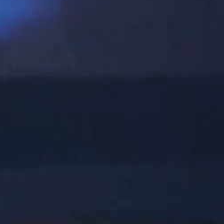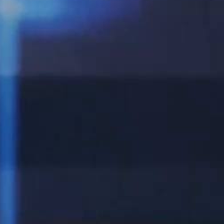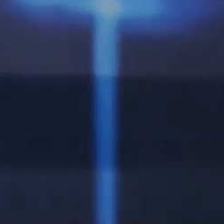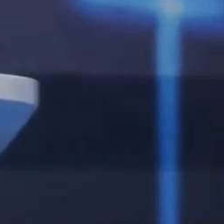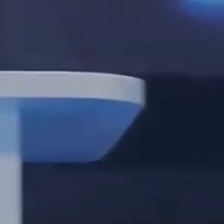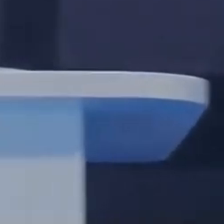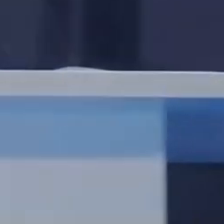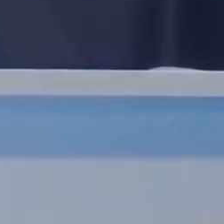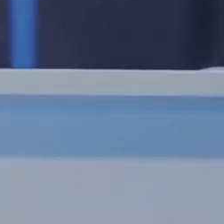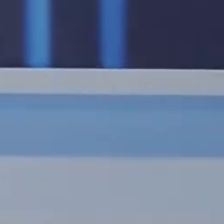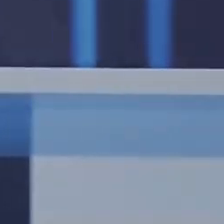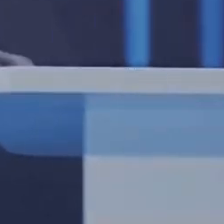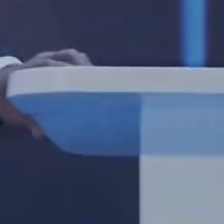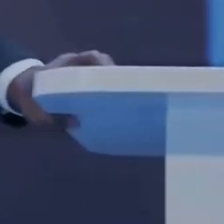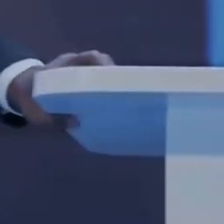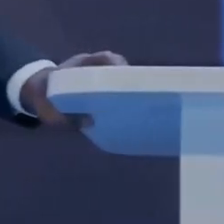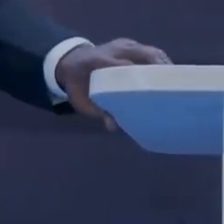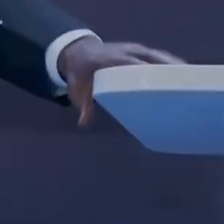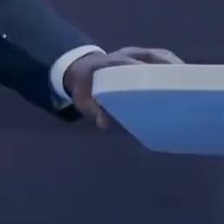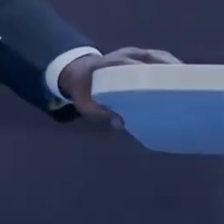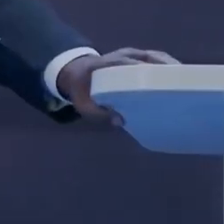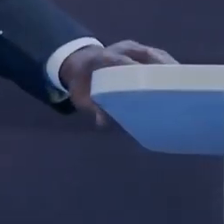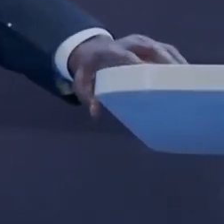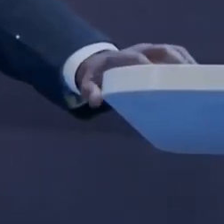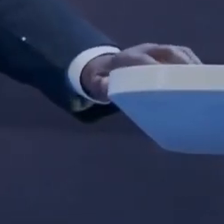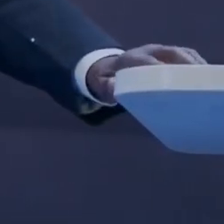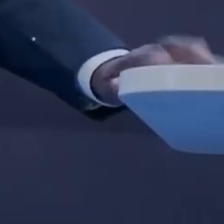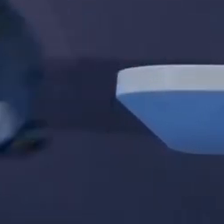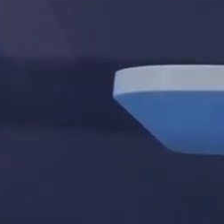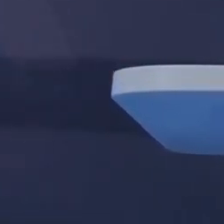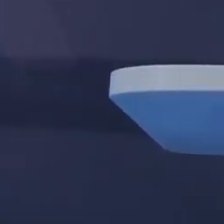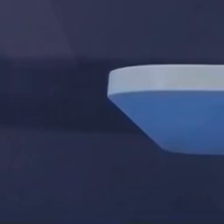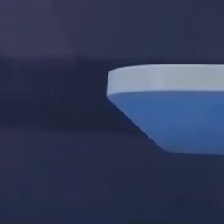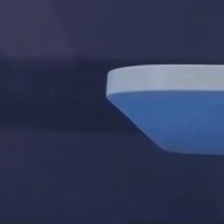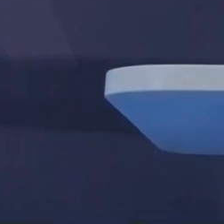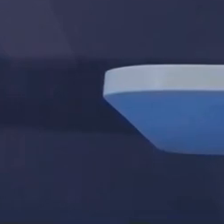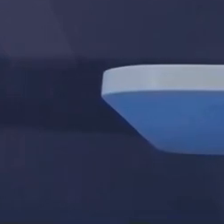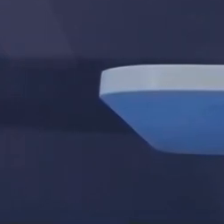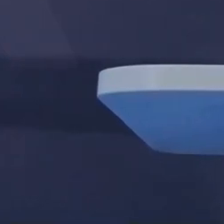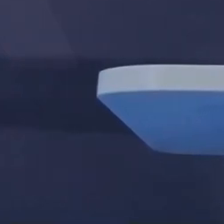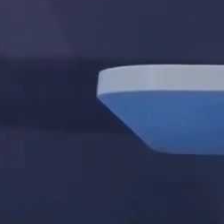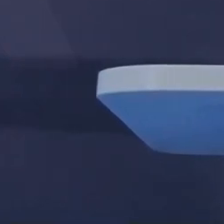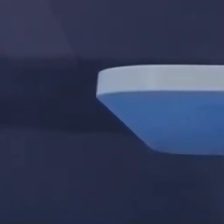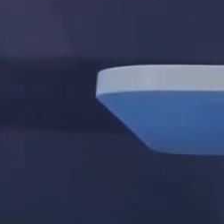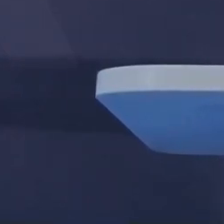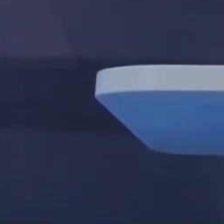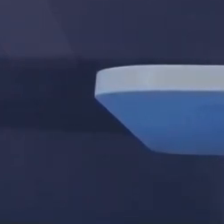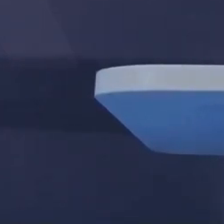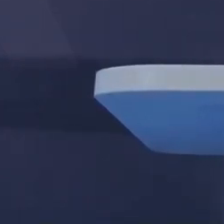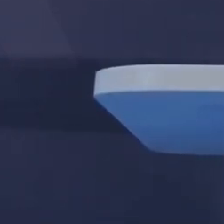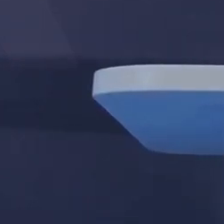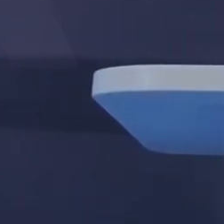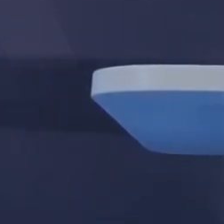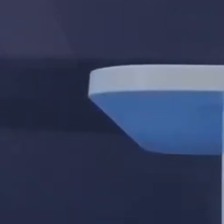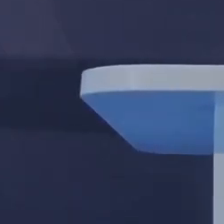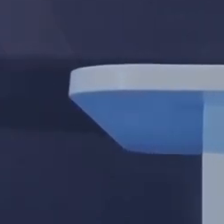l'or, que l'argent et l'argent. Et les dollars, pense-t-elle, et la Bible nous révèle